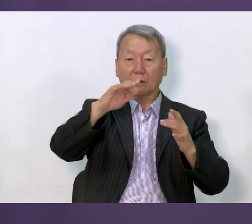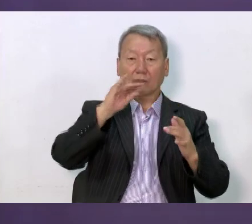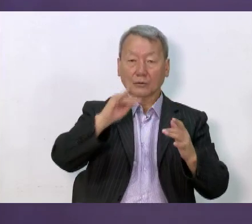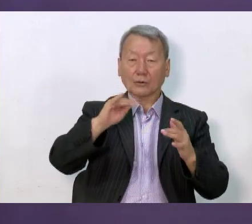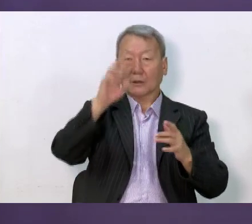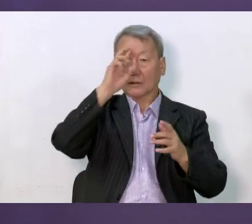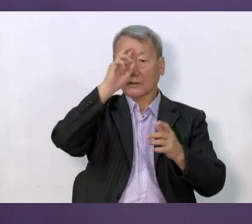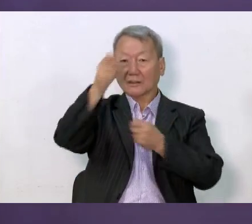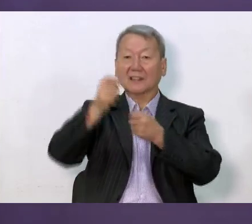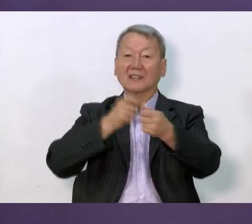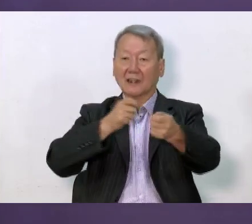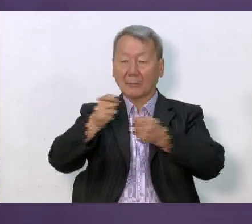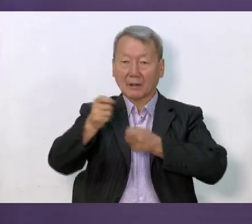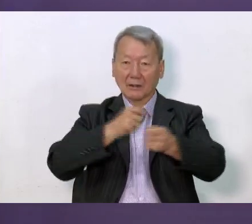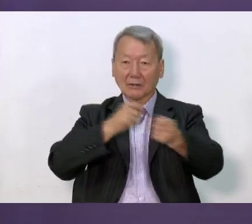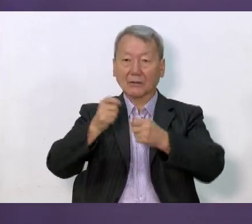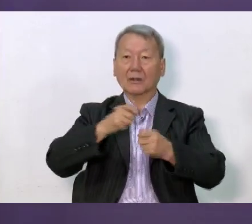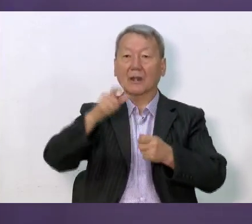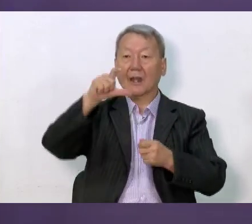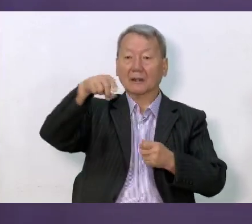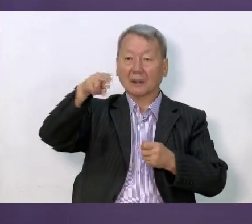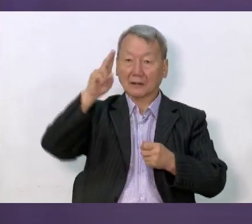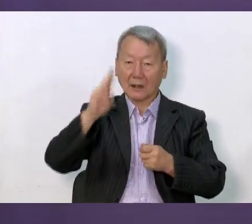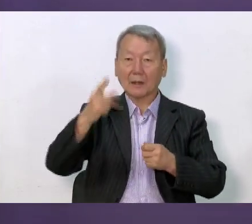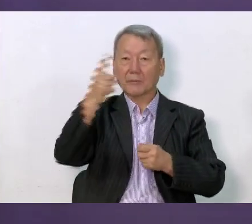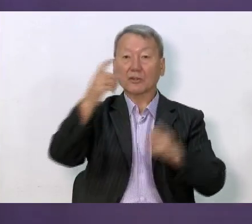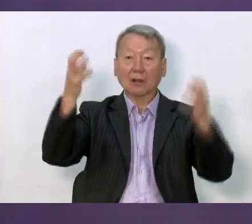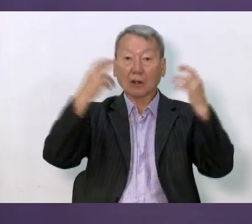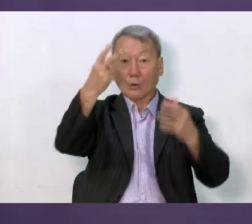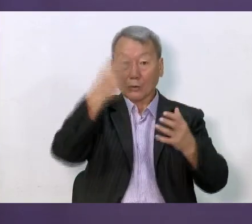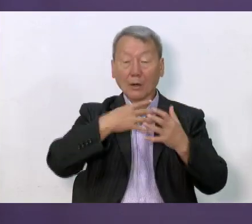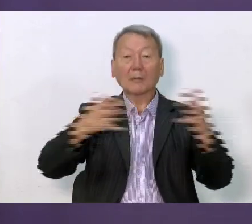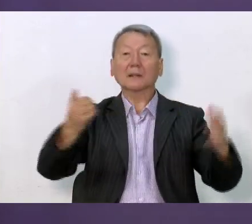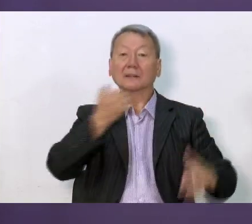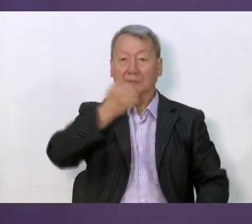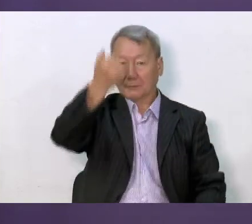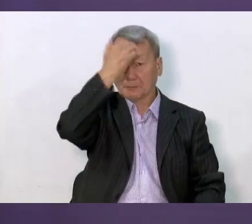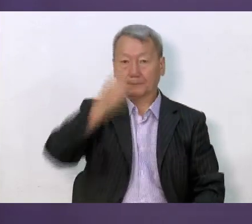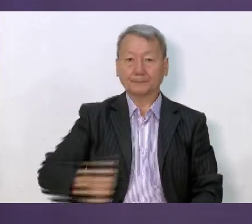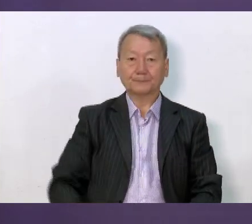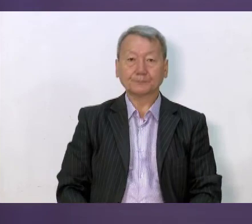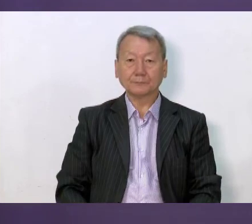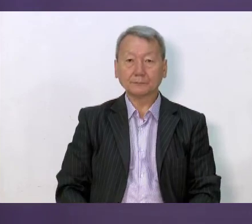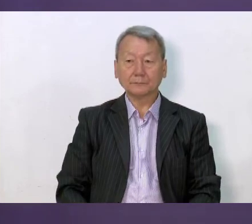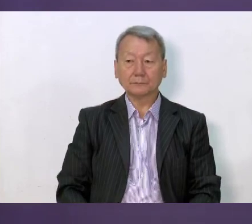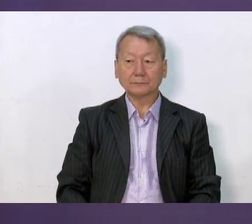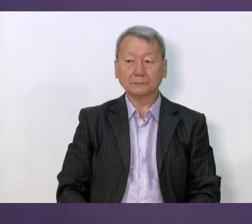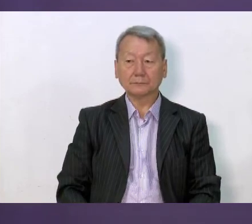Фейсбуке на страницах Кыргыз Өкмөтү, социальное правительство, МТРК ЛТР и Биринчи радио. Спасибо за внимание.